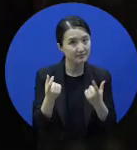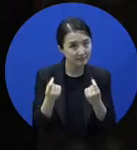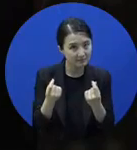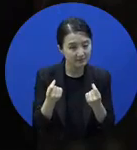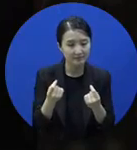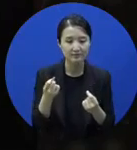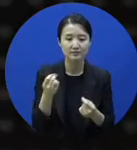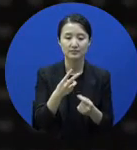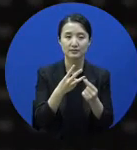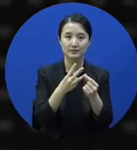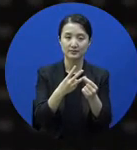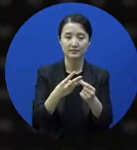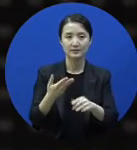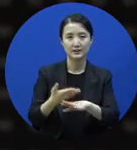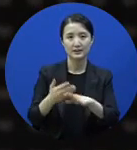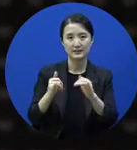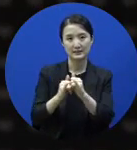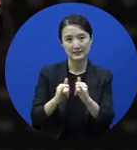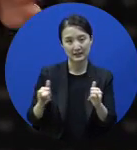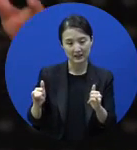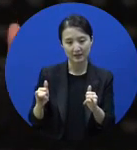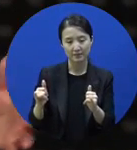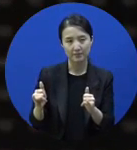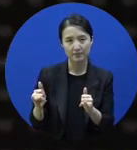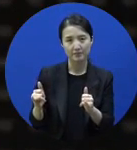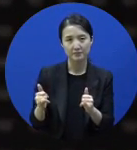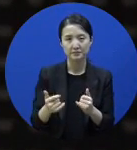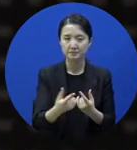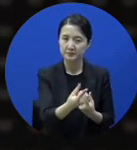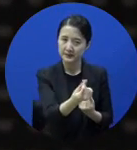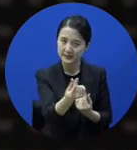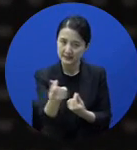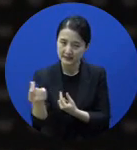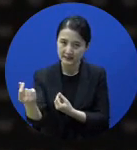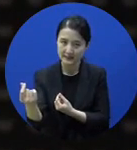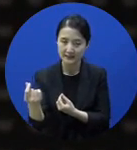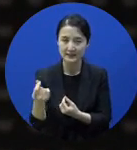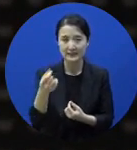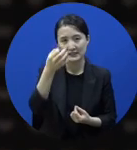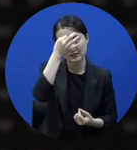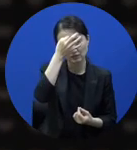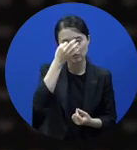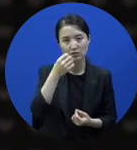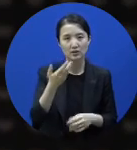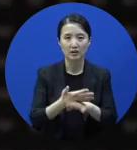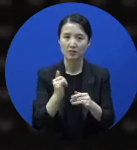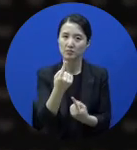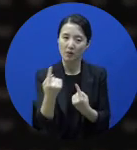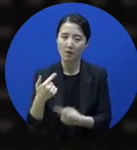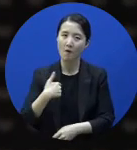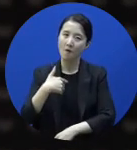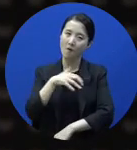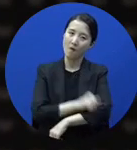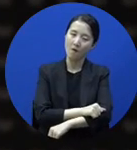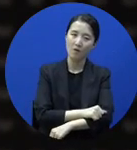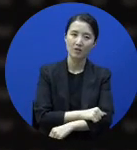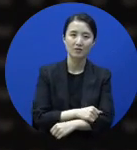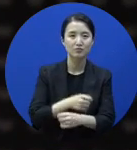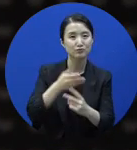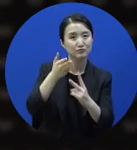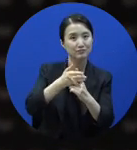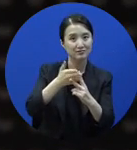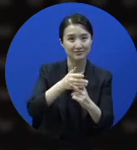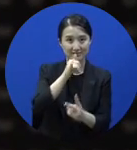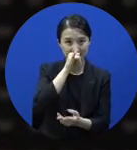지식과 경험들이 있을 겁니다. 분명히 공통적 일을 하는 경우도 있고 다른보다 더 많은 경험을 했던 또 다른 일들이 존재할 거라고 생각이 돼요.